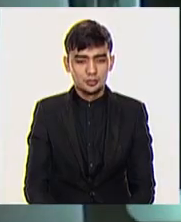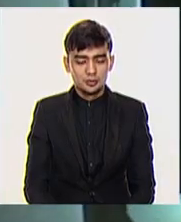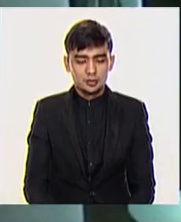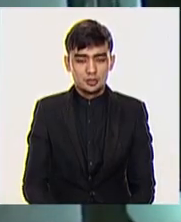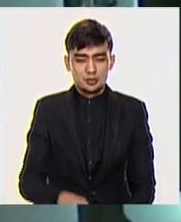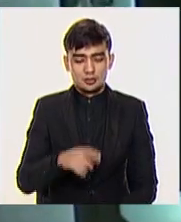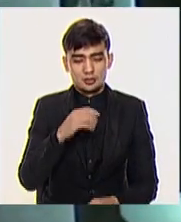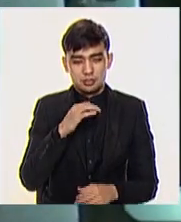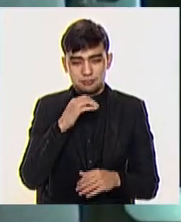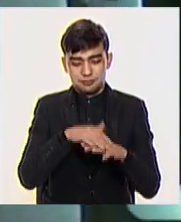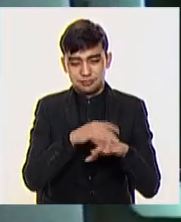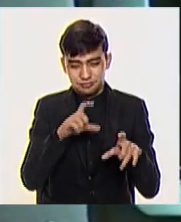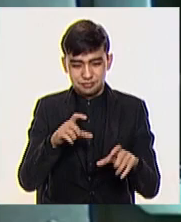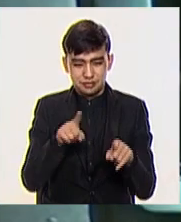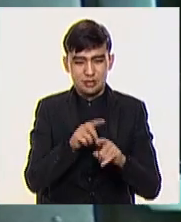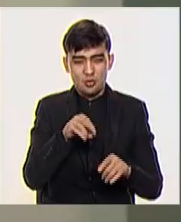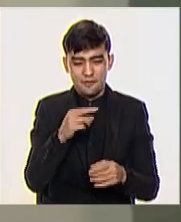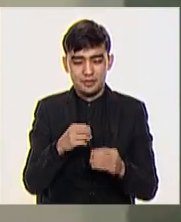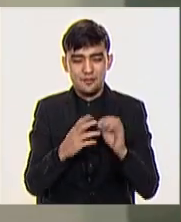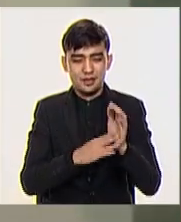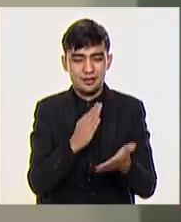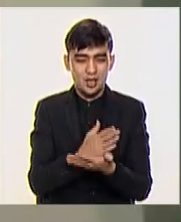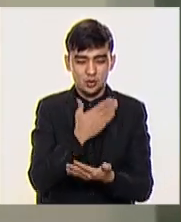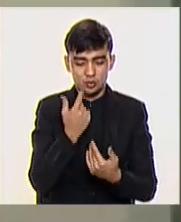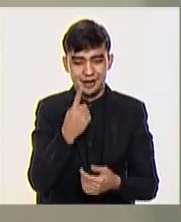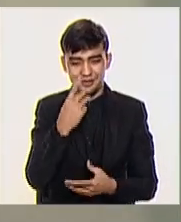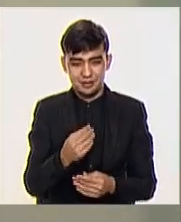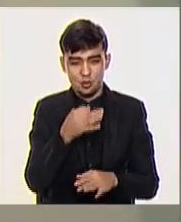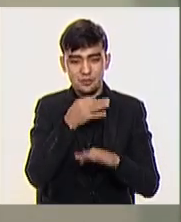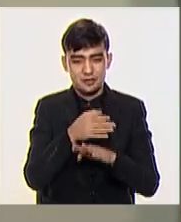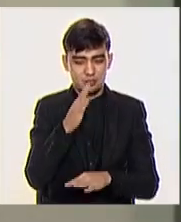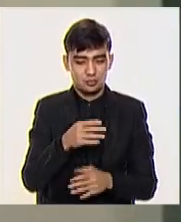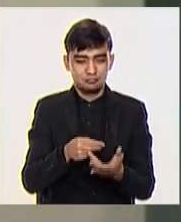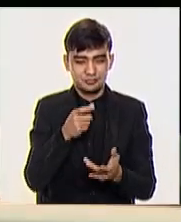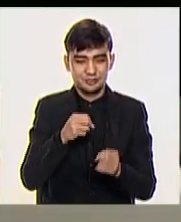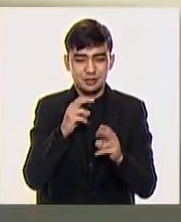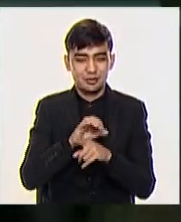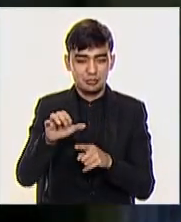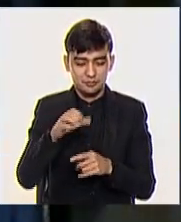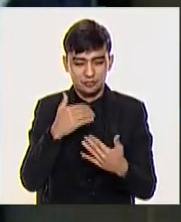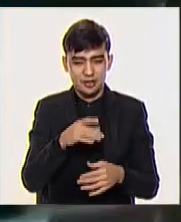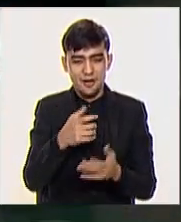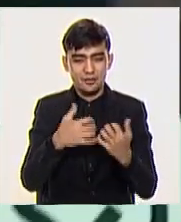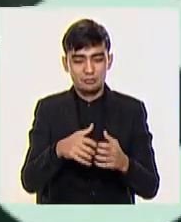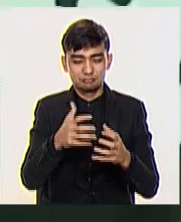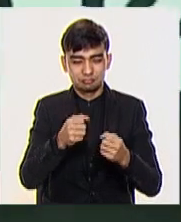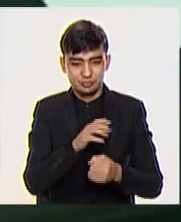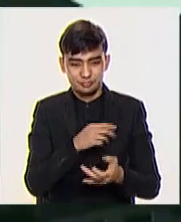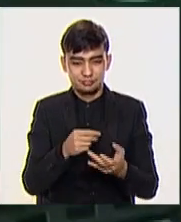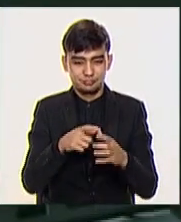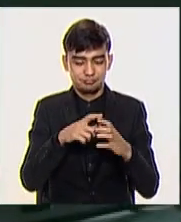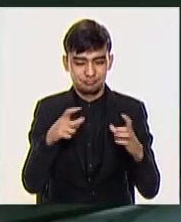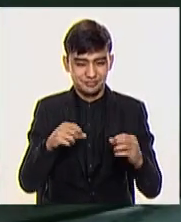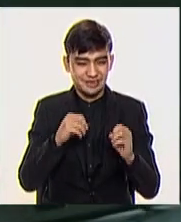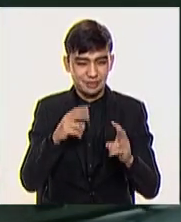Ал азаматтарда COVID-19 бар жоқтығы туралы жауап бір тәуліктен кейін талдама орталығынан жіберіледі. Автоматтан алынған сынаманың